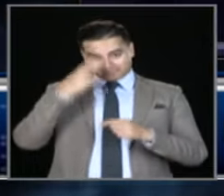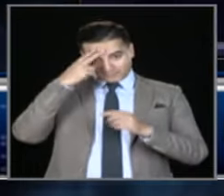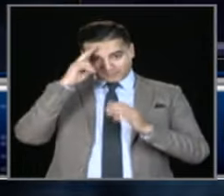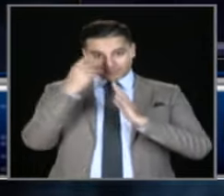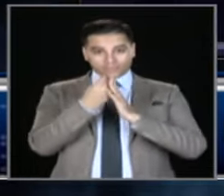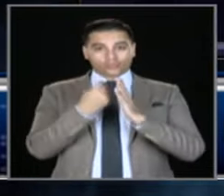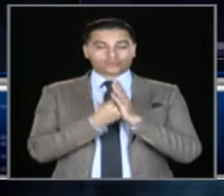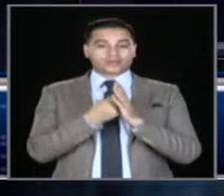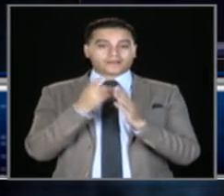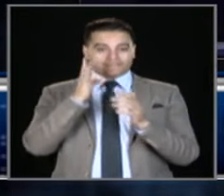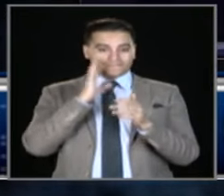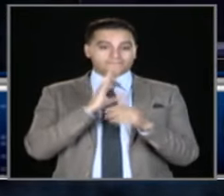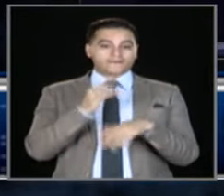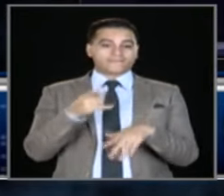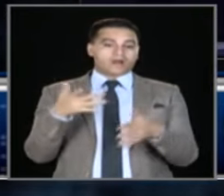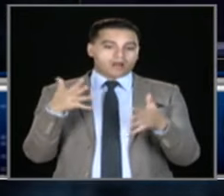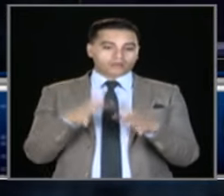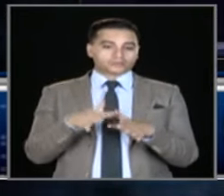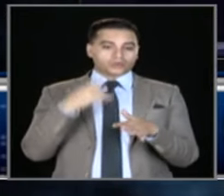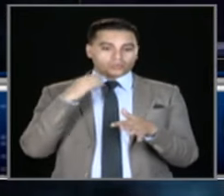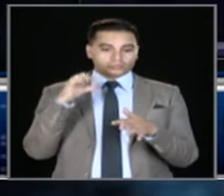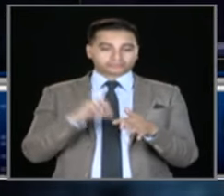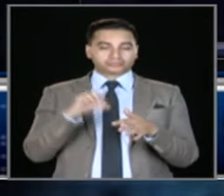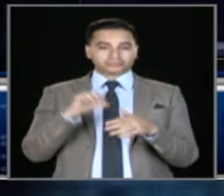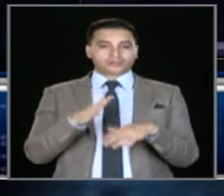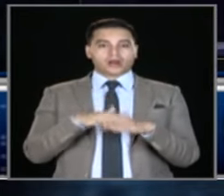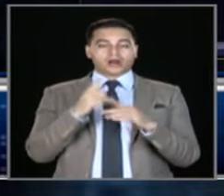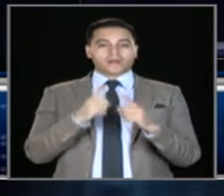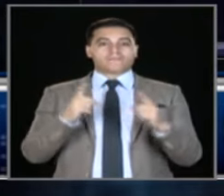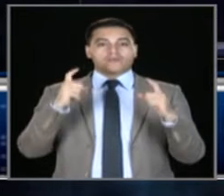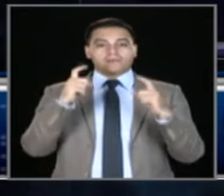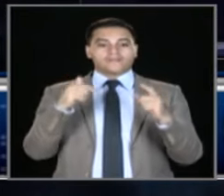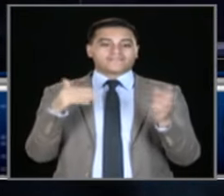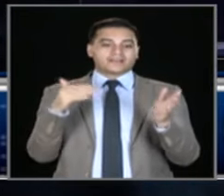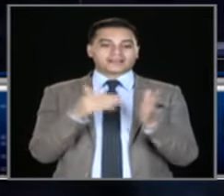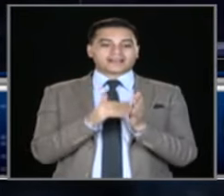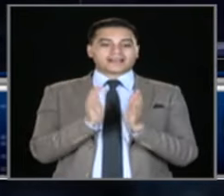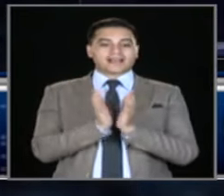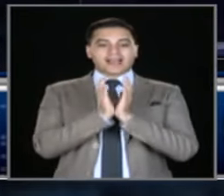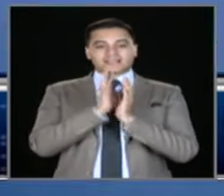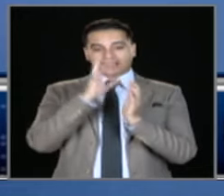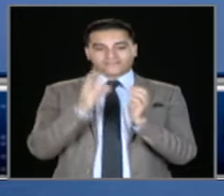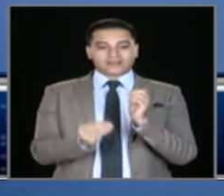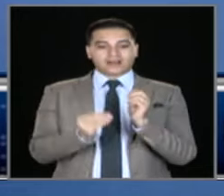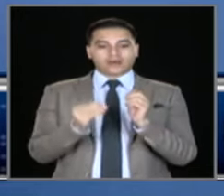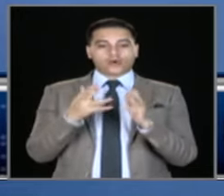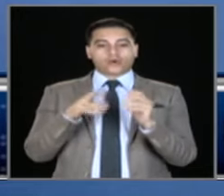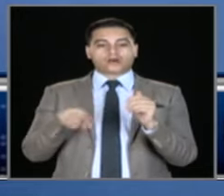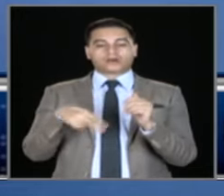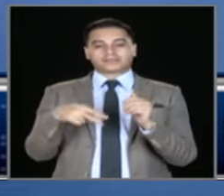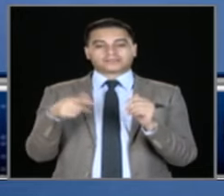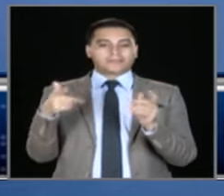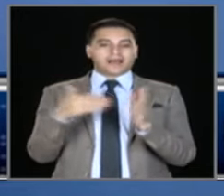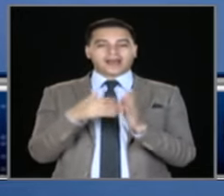ما هو المنتخب الأكثر خسارة للمباريات في تاريخ كأس الأمم إفريقيا لكرة